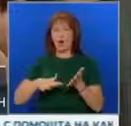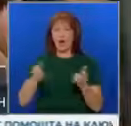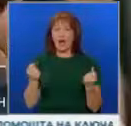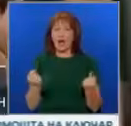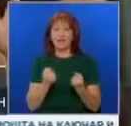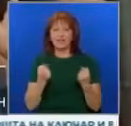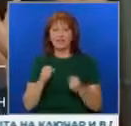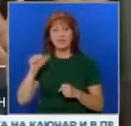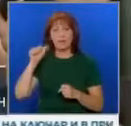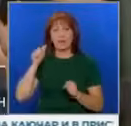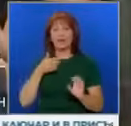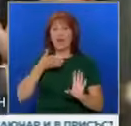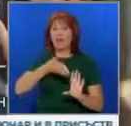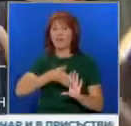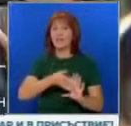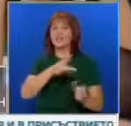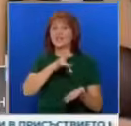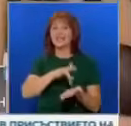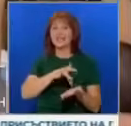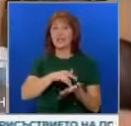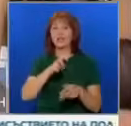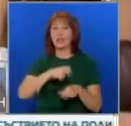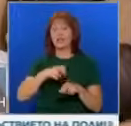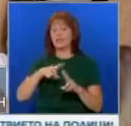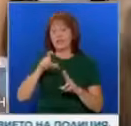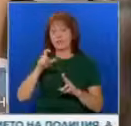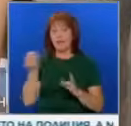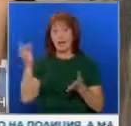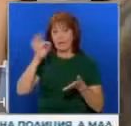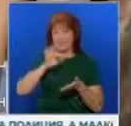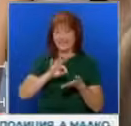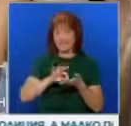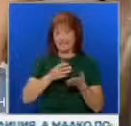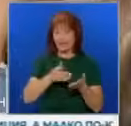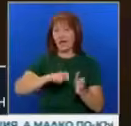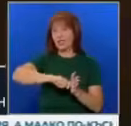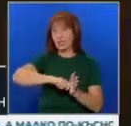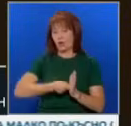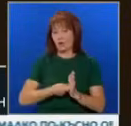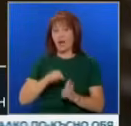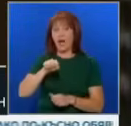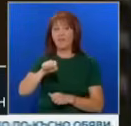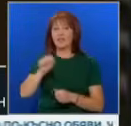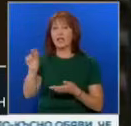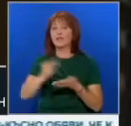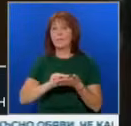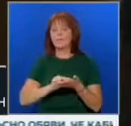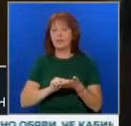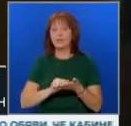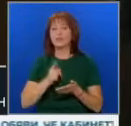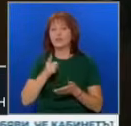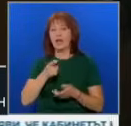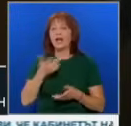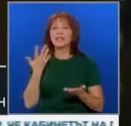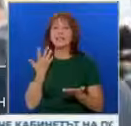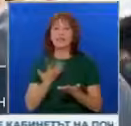на движението, влезе в централата на ДПС. Когато пристигнаха пред нея, тя беше заключена, а на вратата имаше надпис, че сградата е